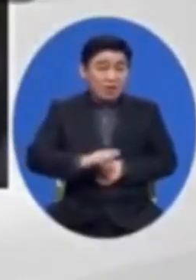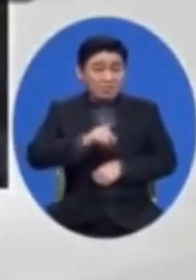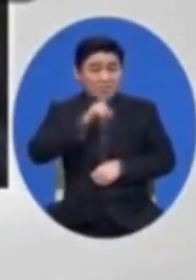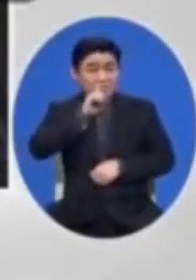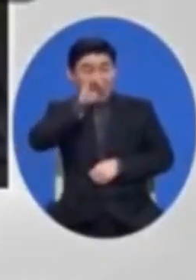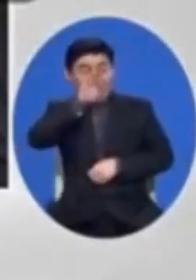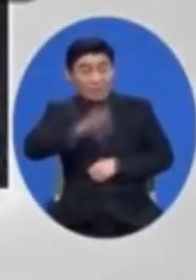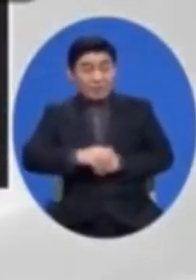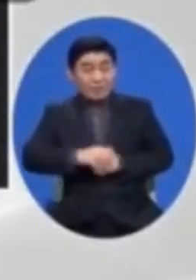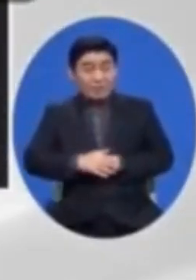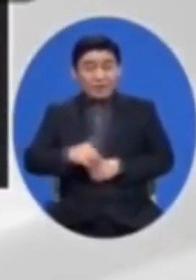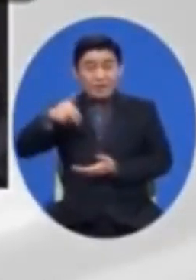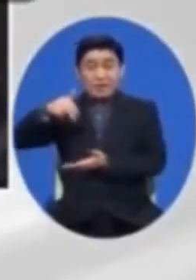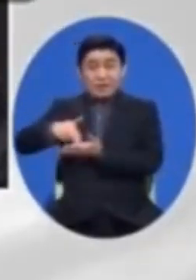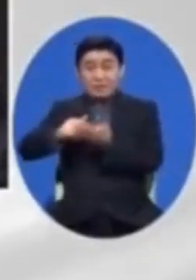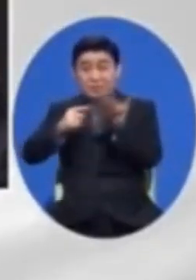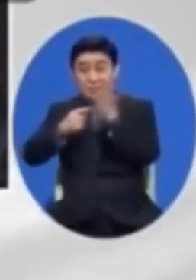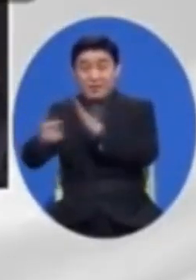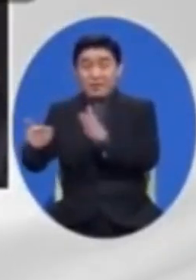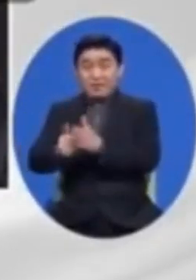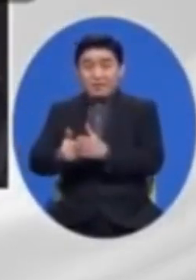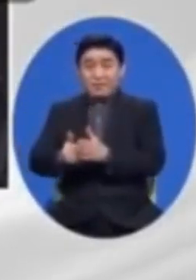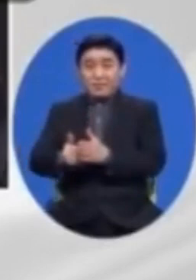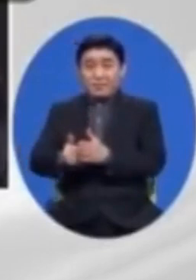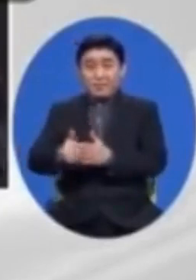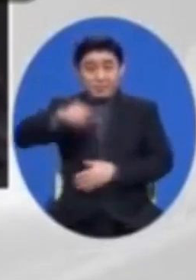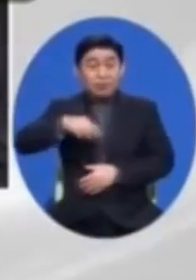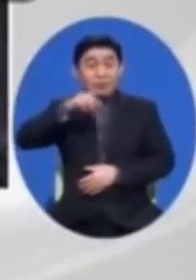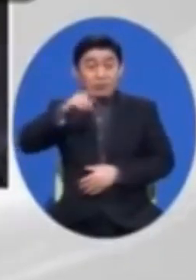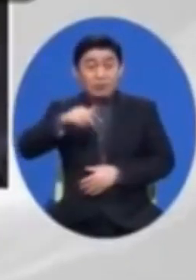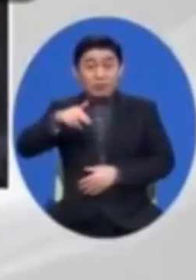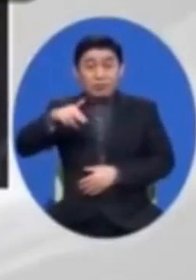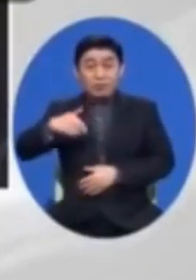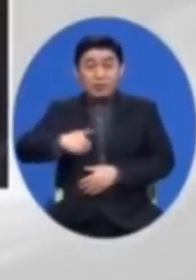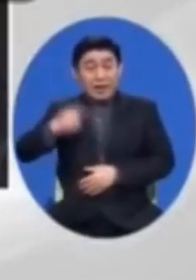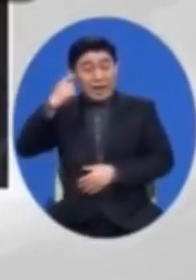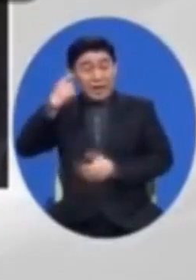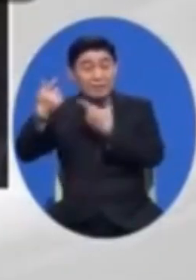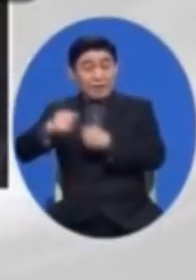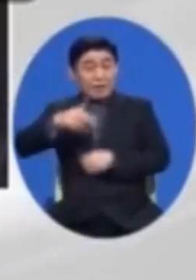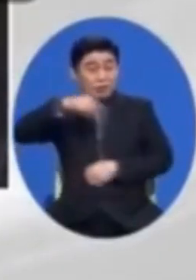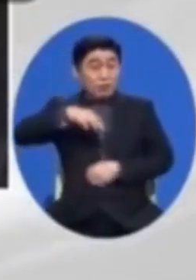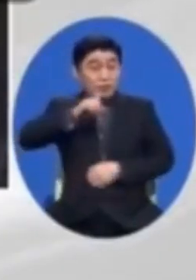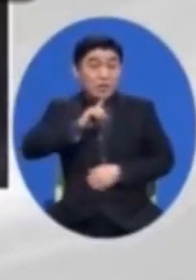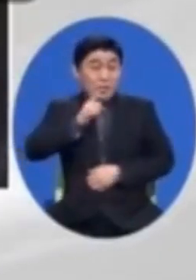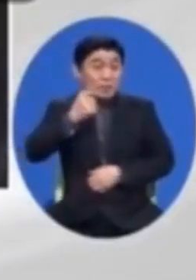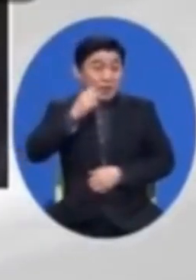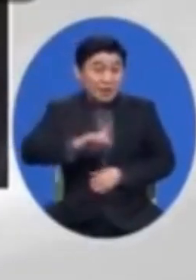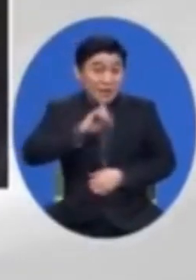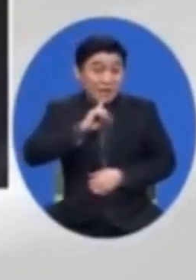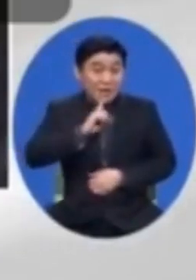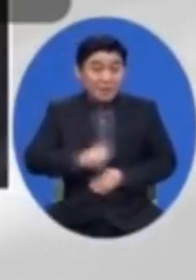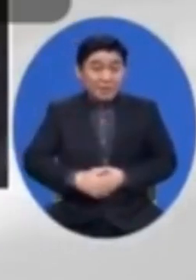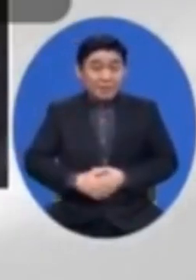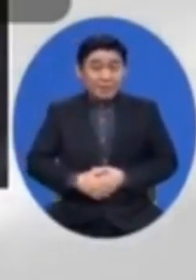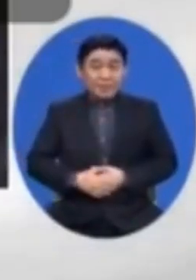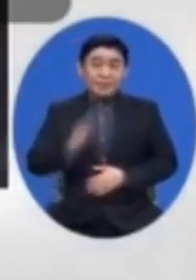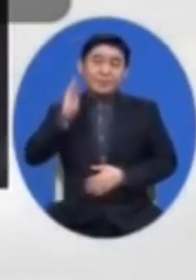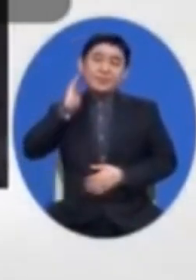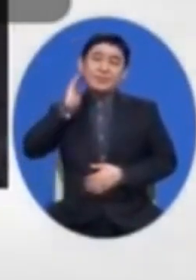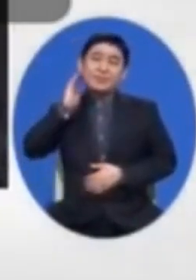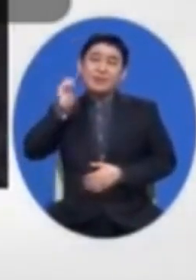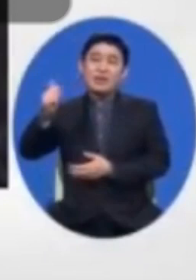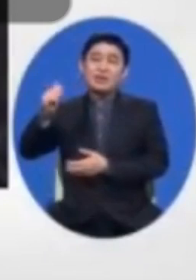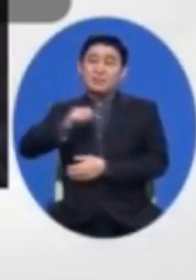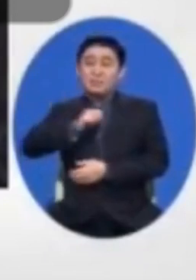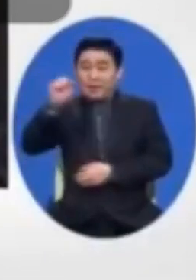말이 되겠습니까? 저는 입장을 밝혔습니다. 예. 그러니까 주적이라고 말씀 못 하신다는 거죠? 제 생각은 그러합니다. 아니 주적이라고 말씀 못 하신다는 거죠?